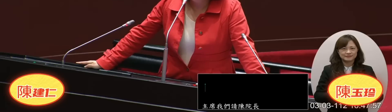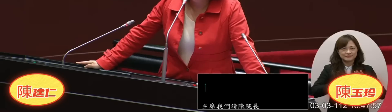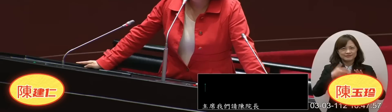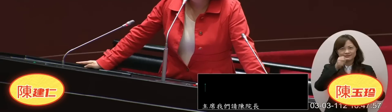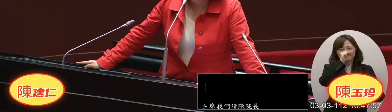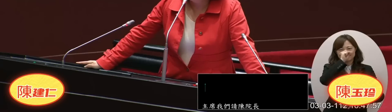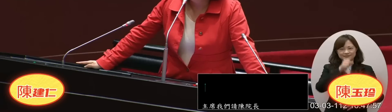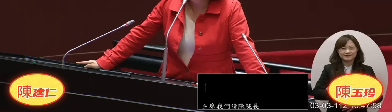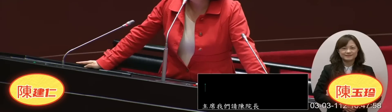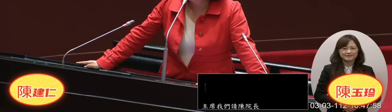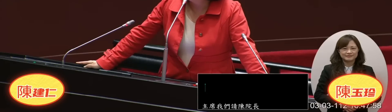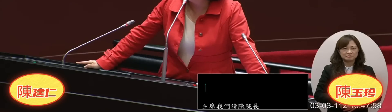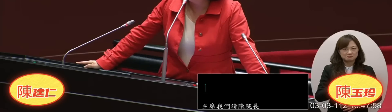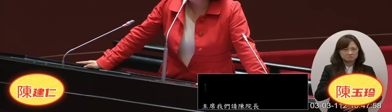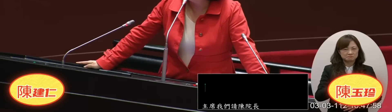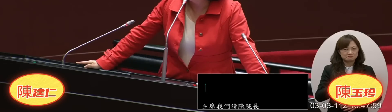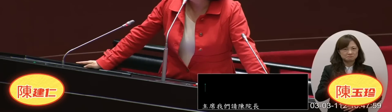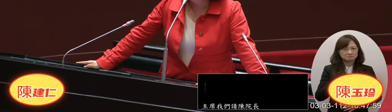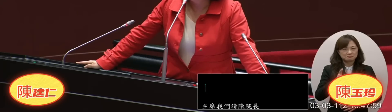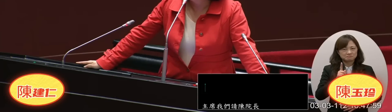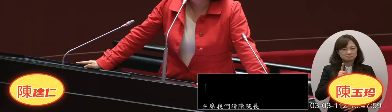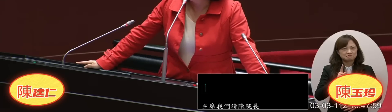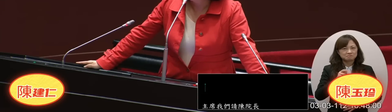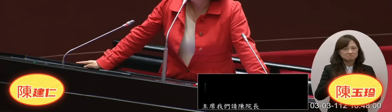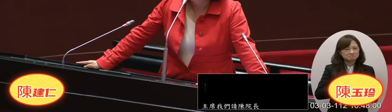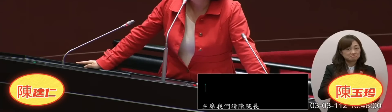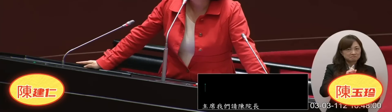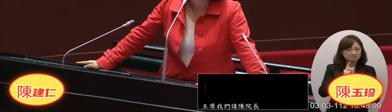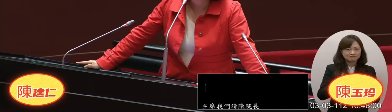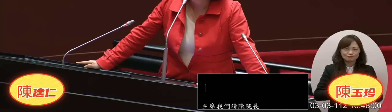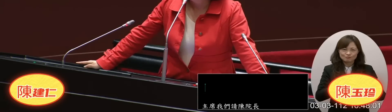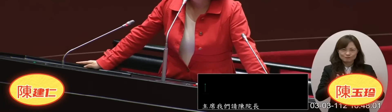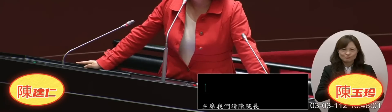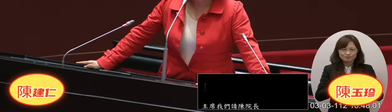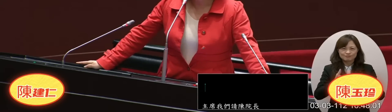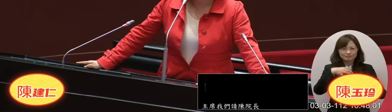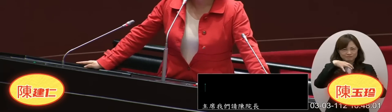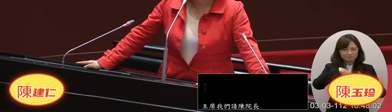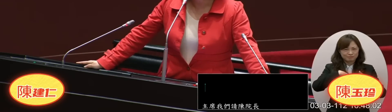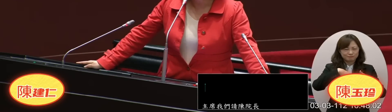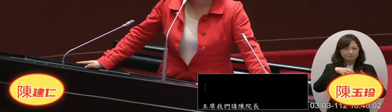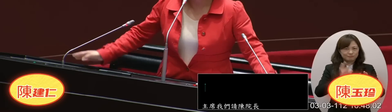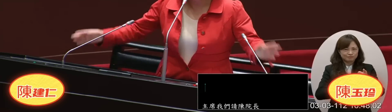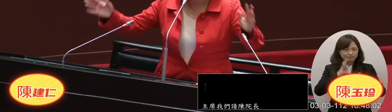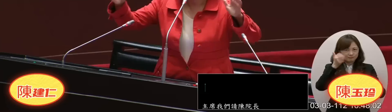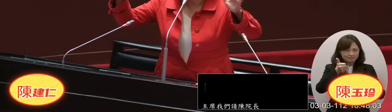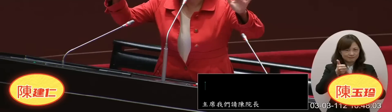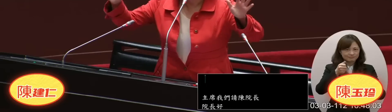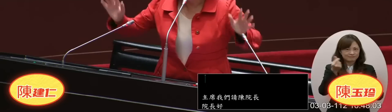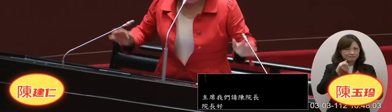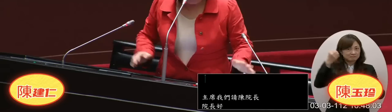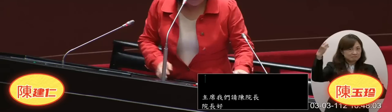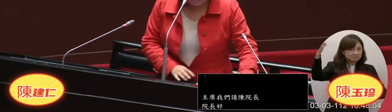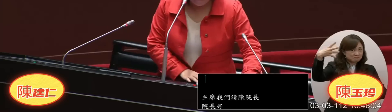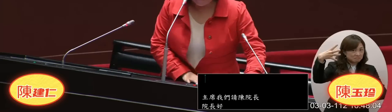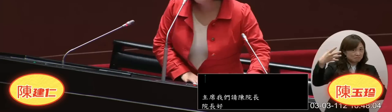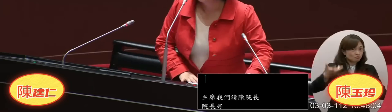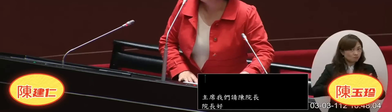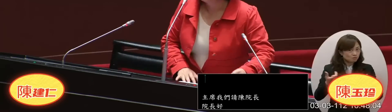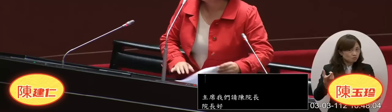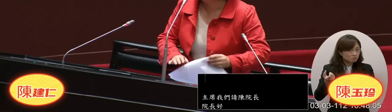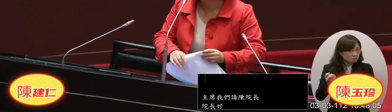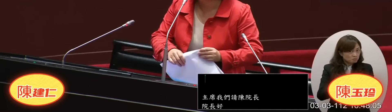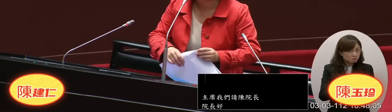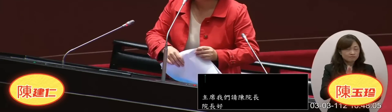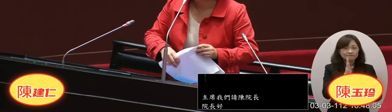院长好，您号称这个温暖内阁哈，这个温暖是像阳光一样的温暖吗？